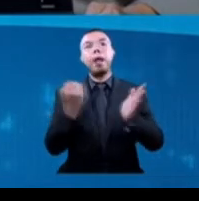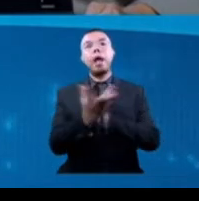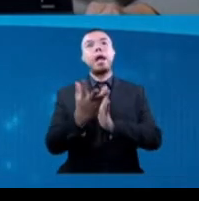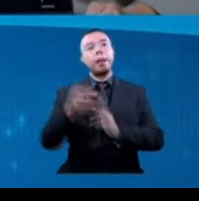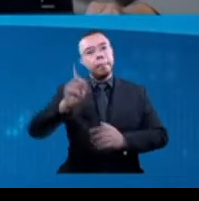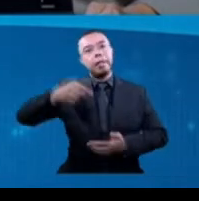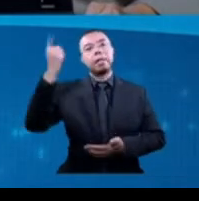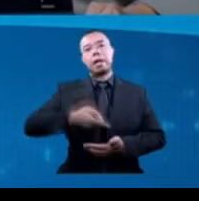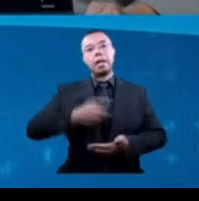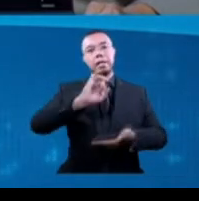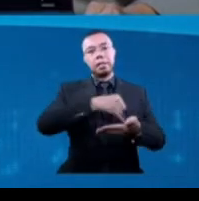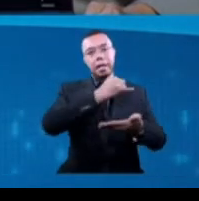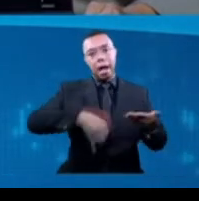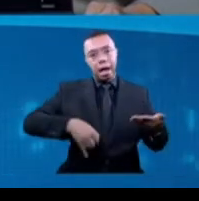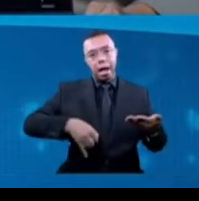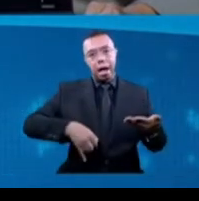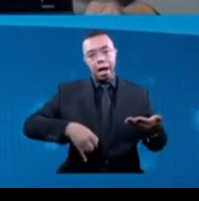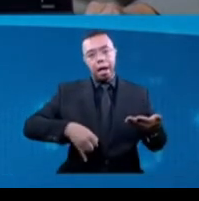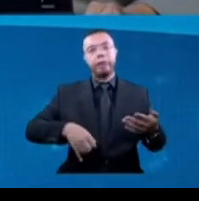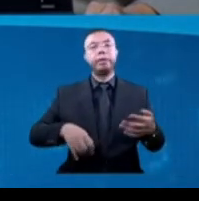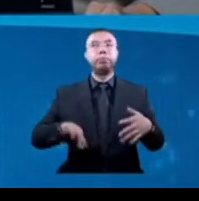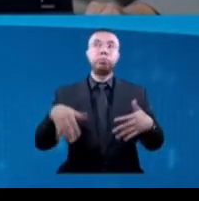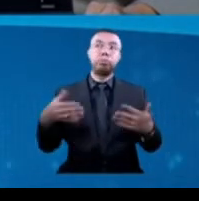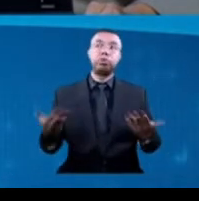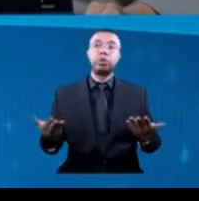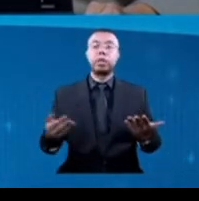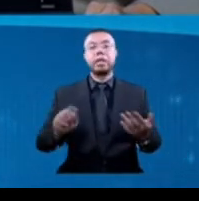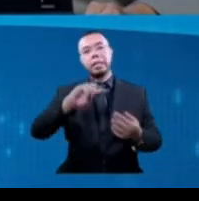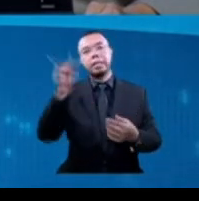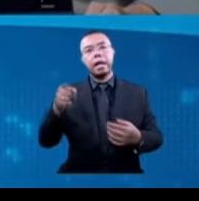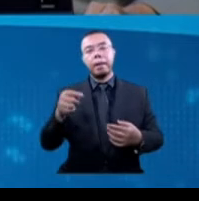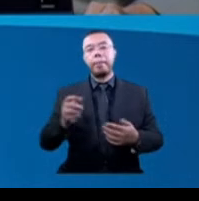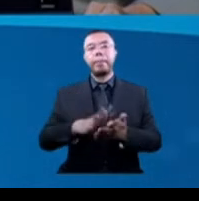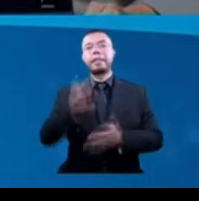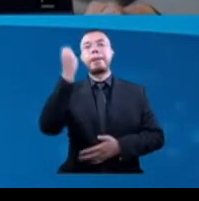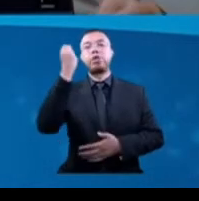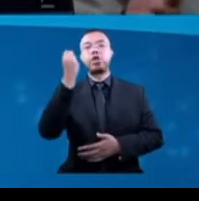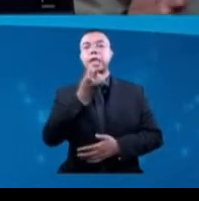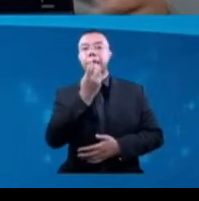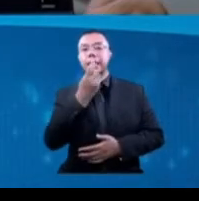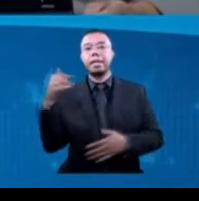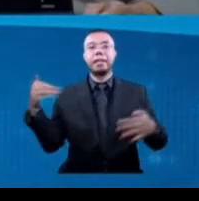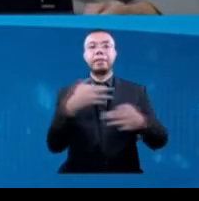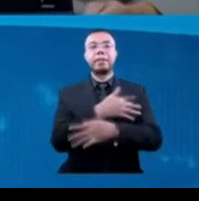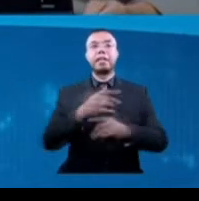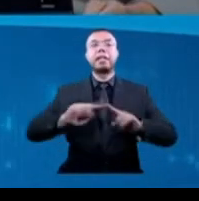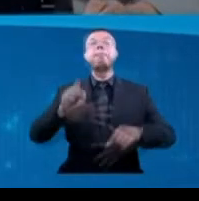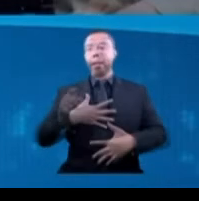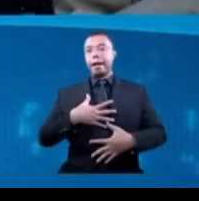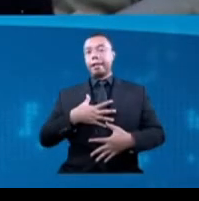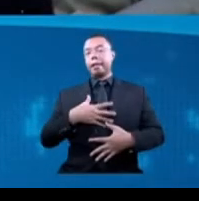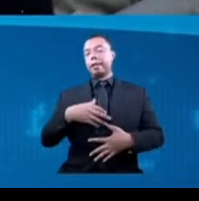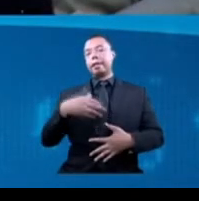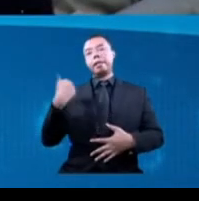akan dilakukan penegakan hukum berupa tilang dan mungkin sampai dengan sanksi pencabutan trayek, tapi itu menjadi kewenangan dari Kementerian